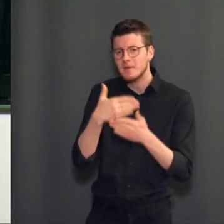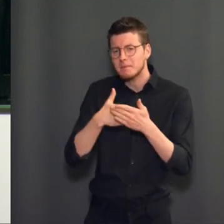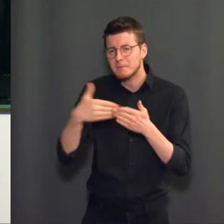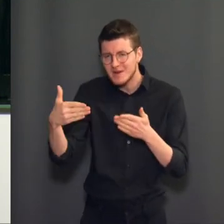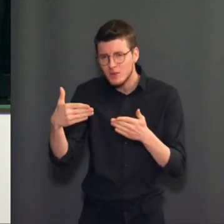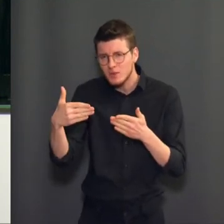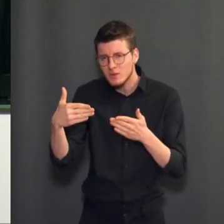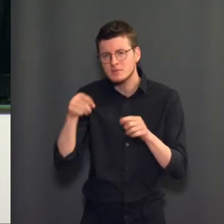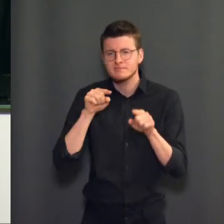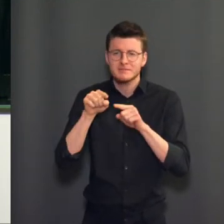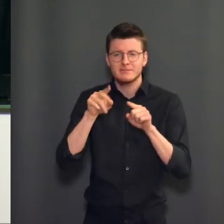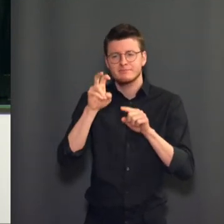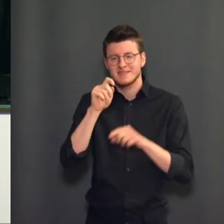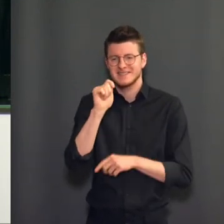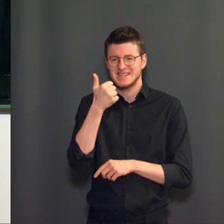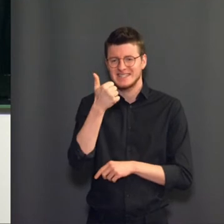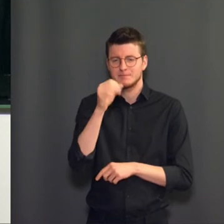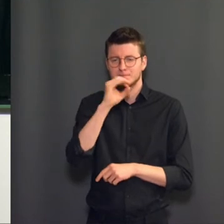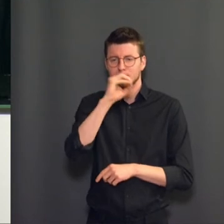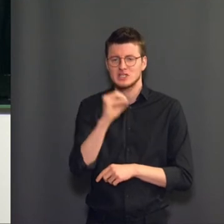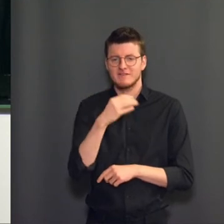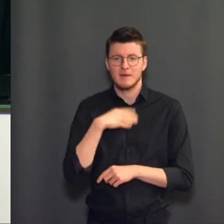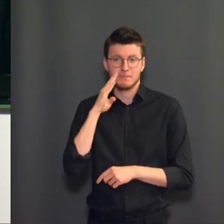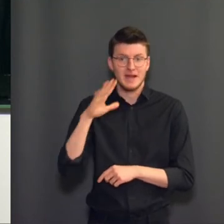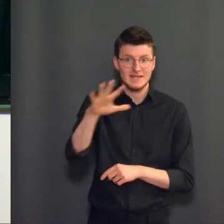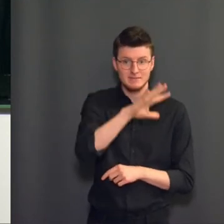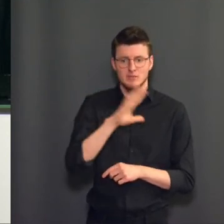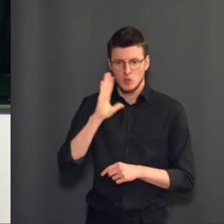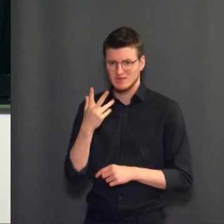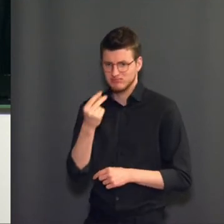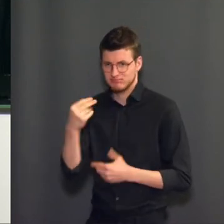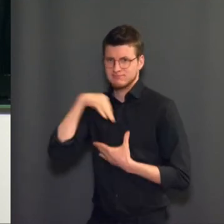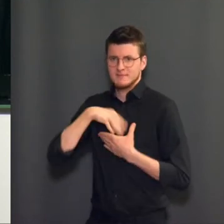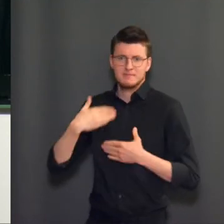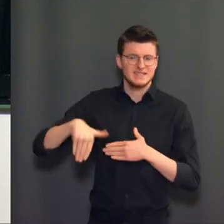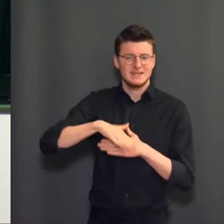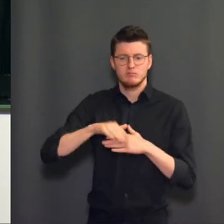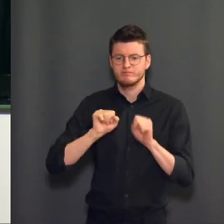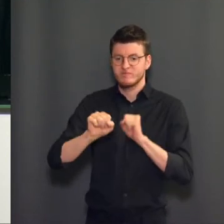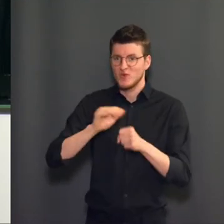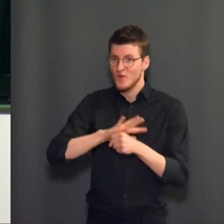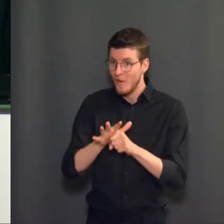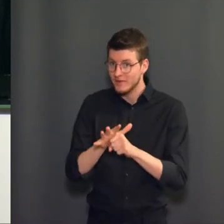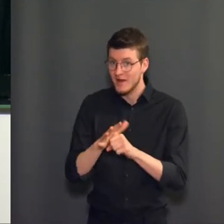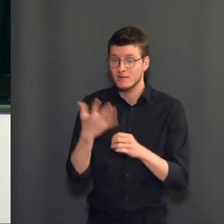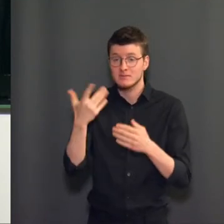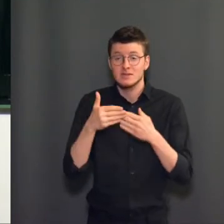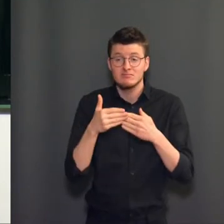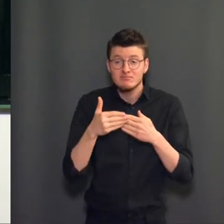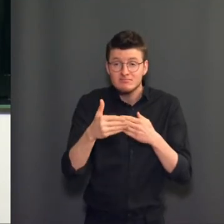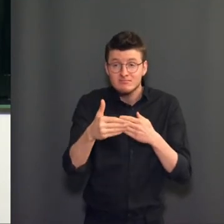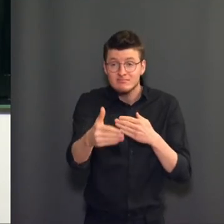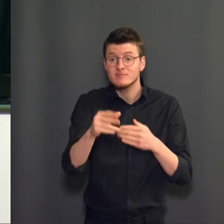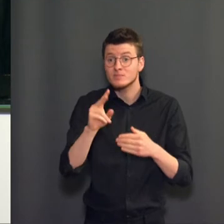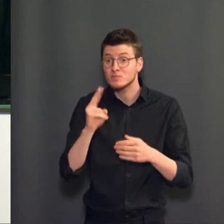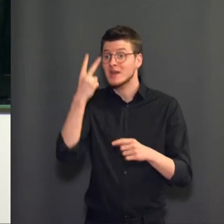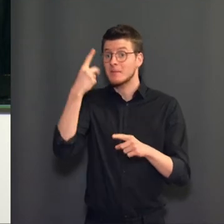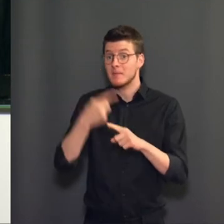virus. Hun bescherming wordt nog verhoogd door het toedienen van een tweede dosis.